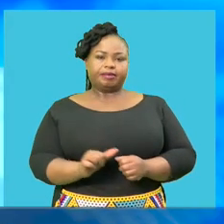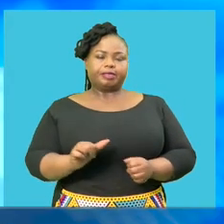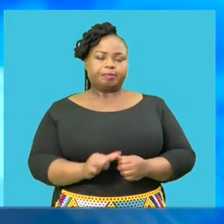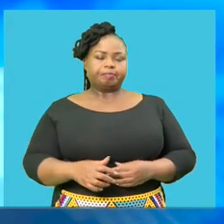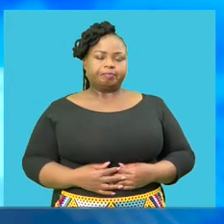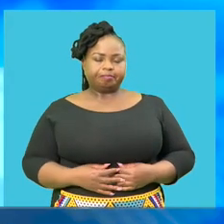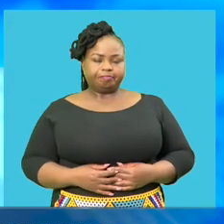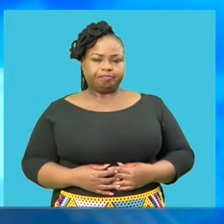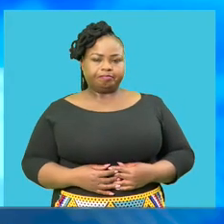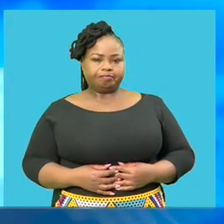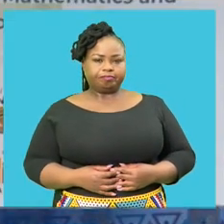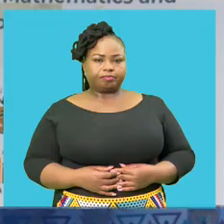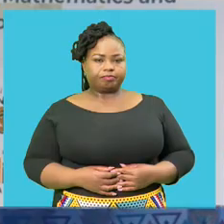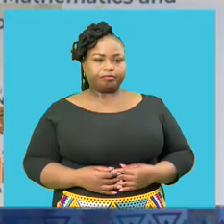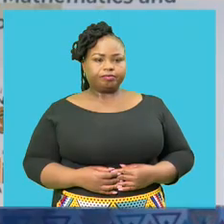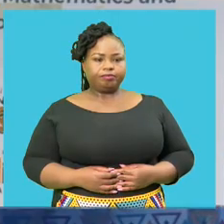kufundu swayo.